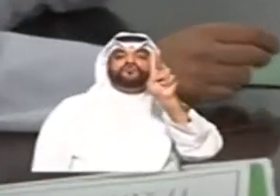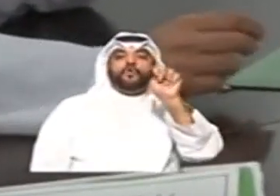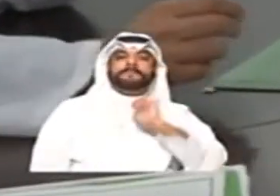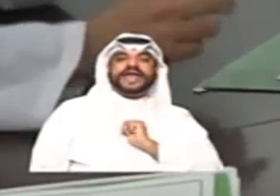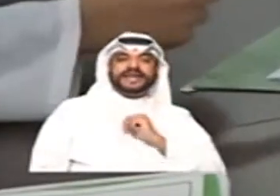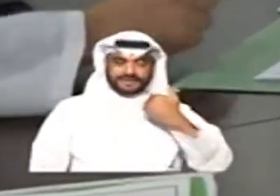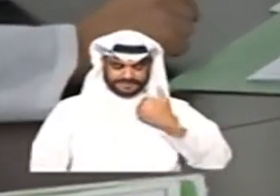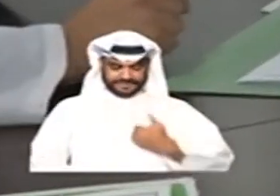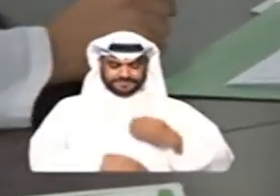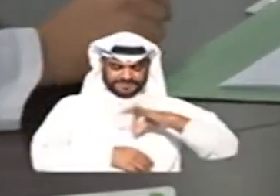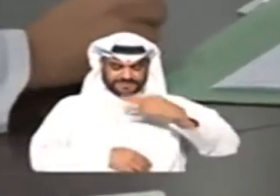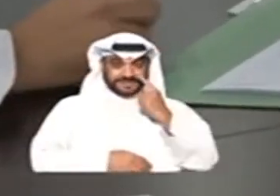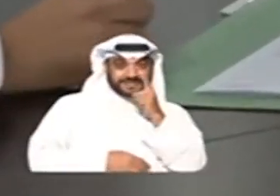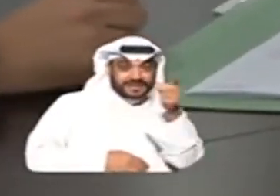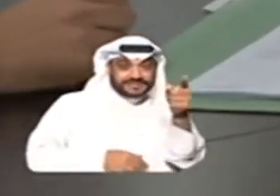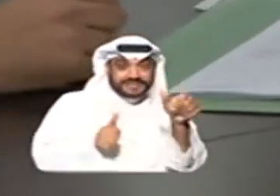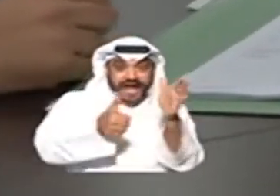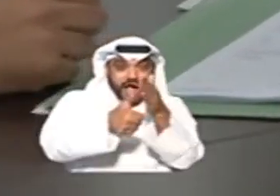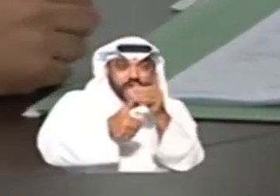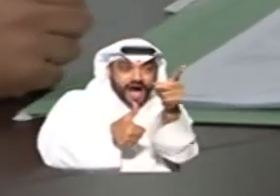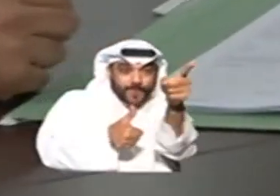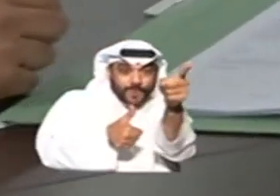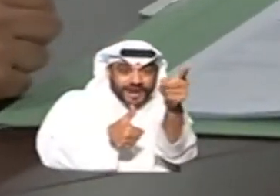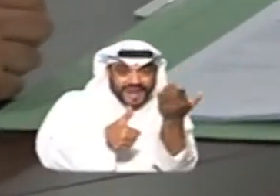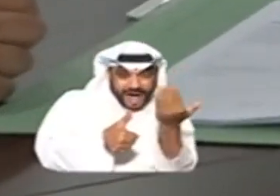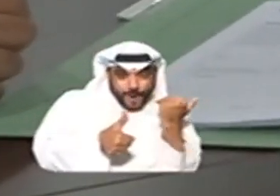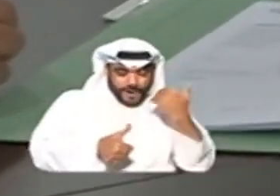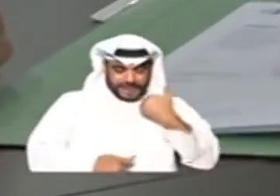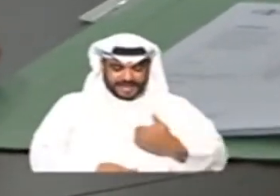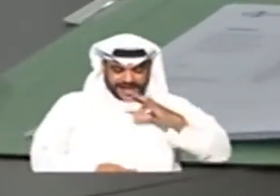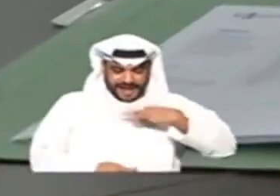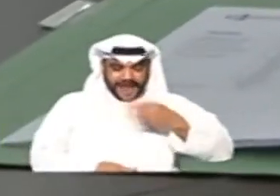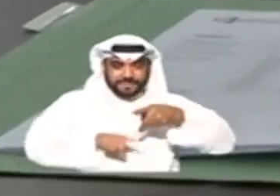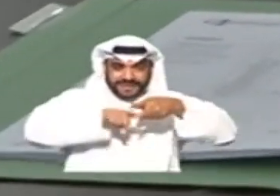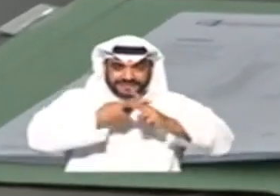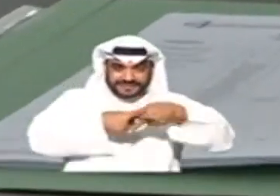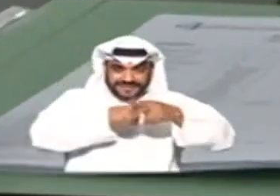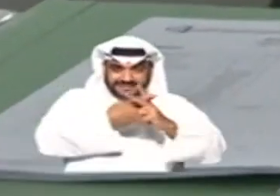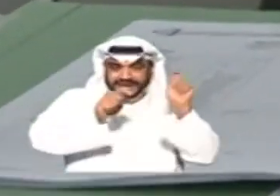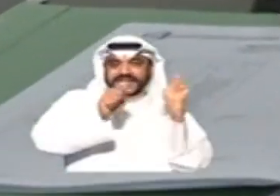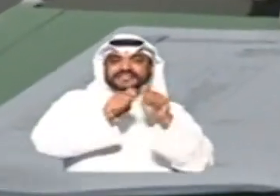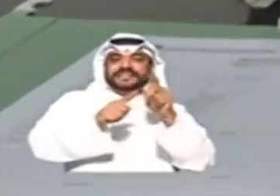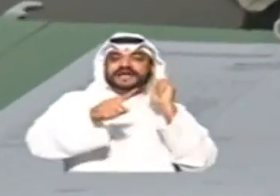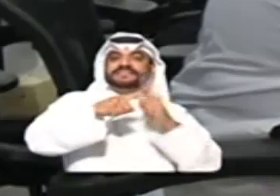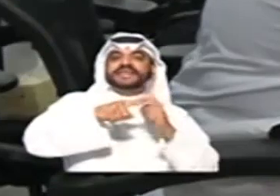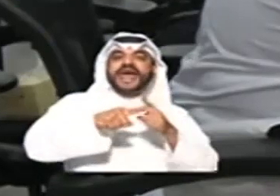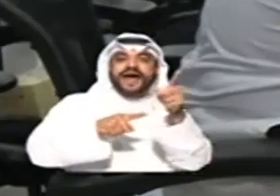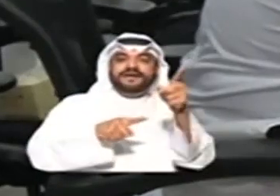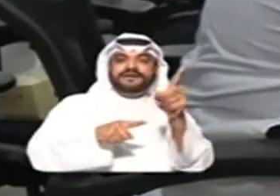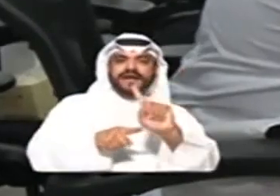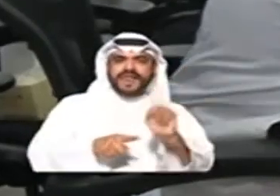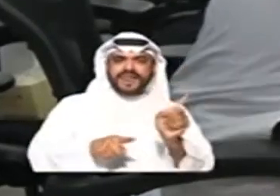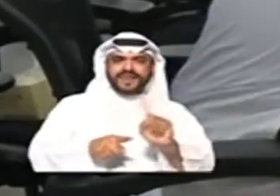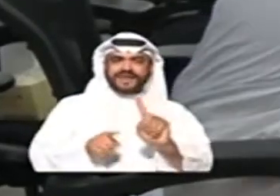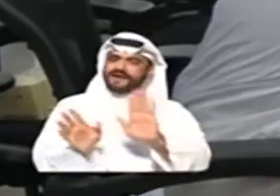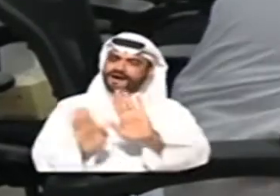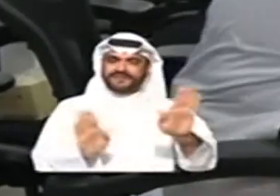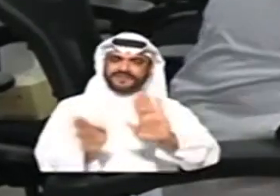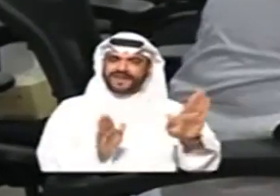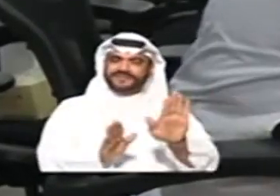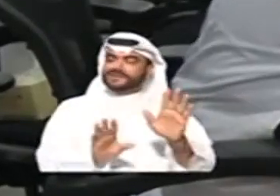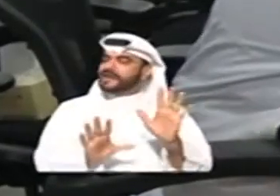الطبي تركيب قلب صناعي متكامل للمريض، ولكن تغير المسار تماما لوجود متبرع